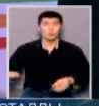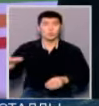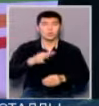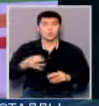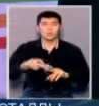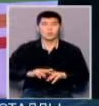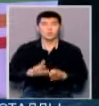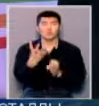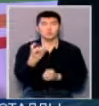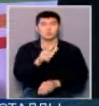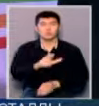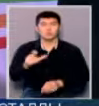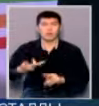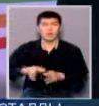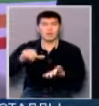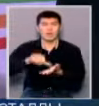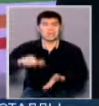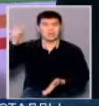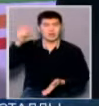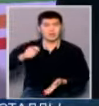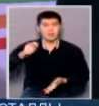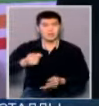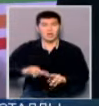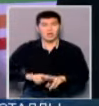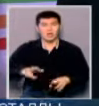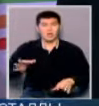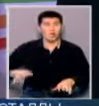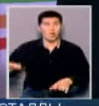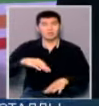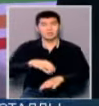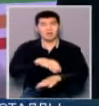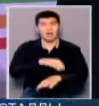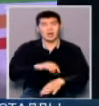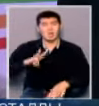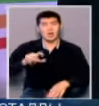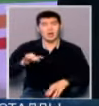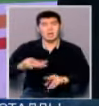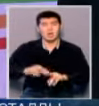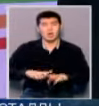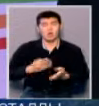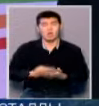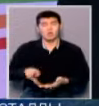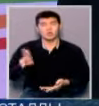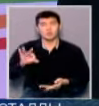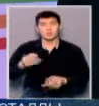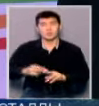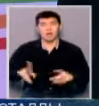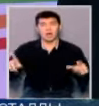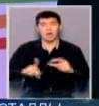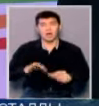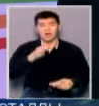облысынан 400-ге жуық қатысушы спортшыларымызға облыс әкімі Махамбет Жолдасқалиұлы Досмұхамбетовтың